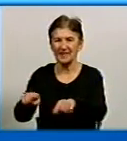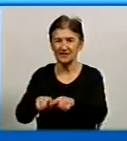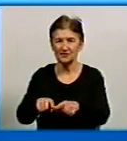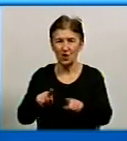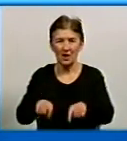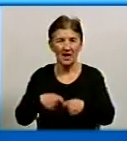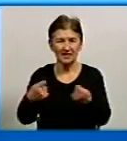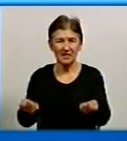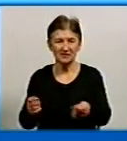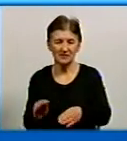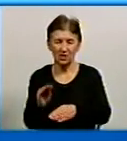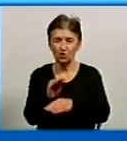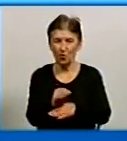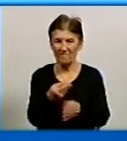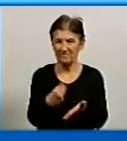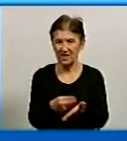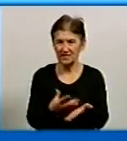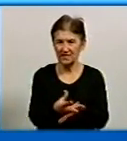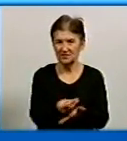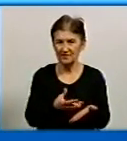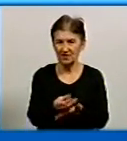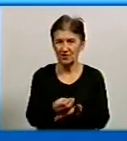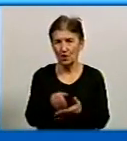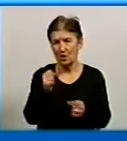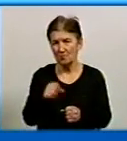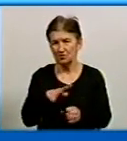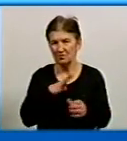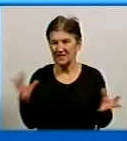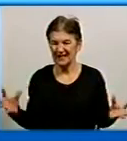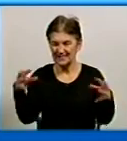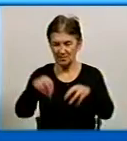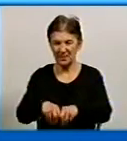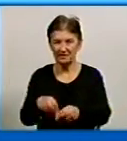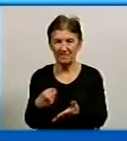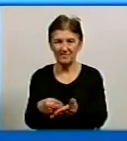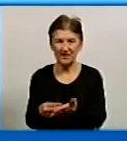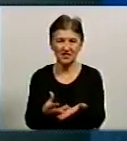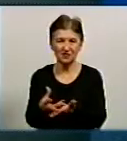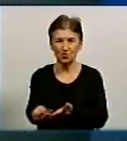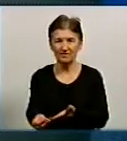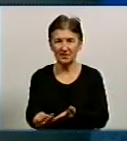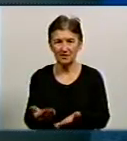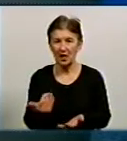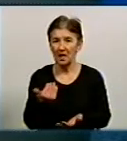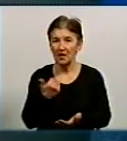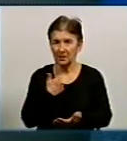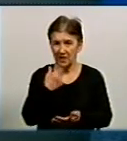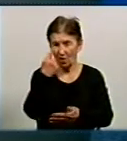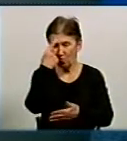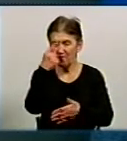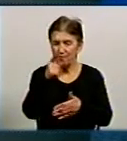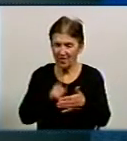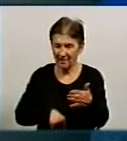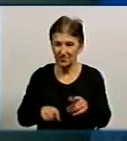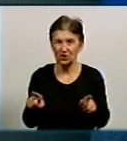можливість співфінансування. Ну, чи будуть у нас бажаючі йти на співфінансування? Ну, я впевнений, що будуть. І це в